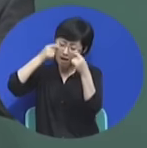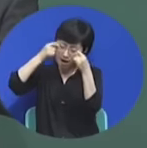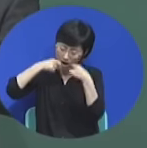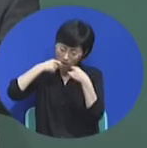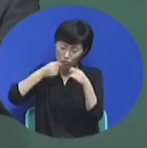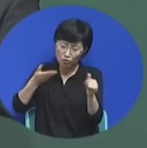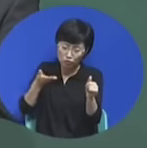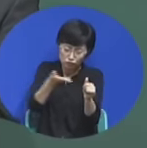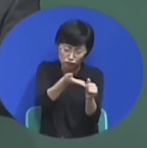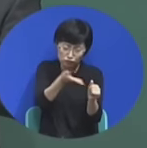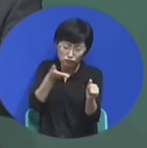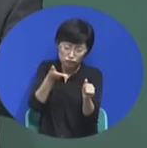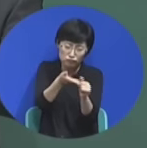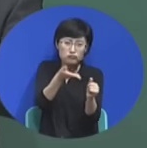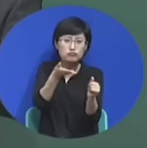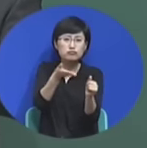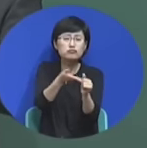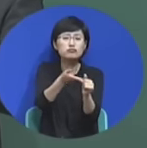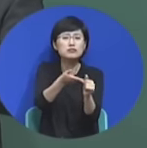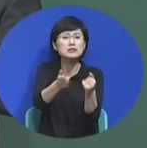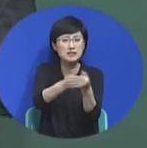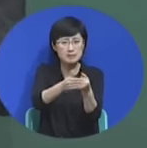거야.